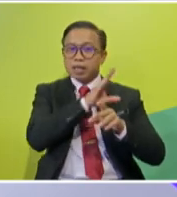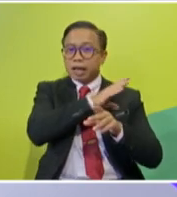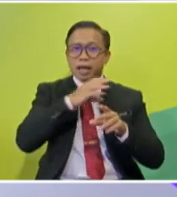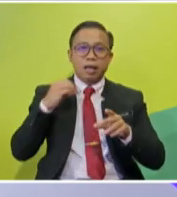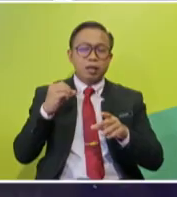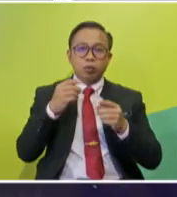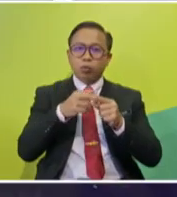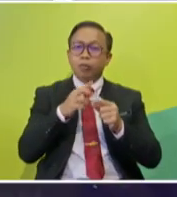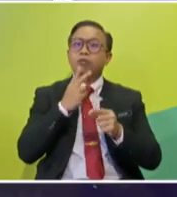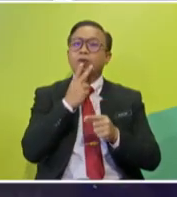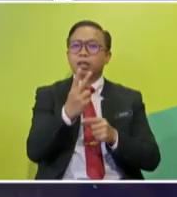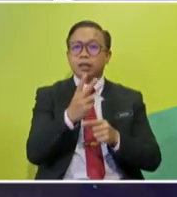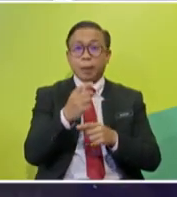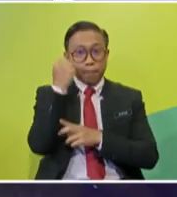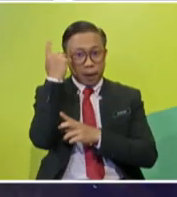oke